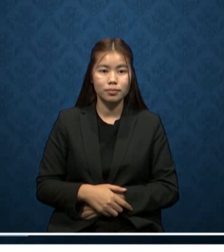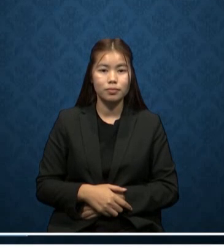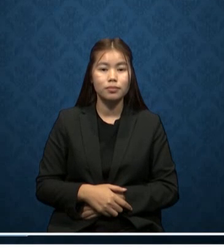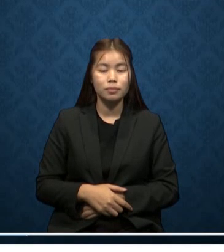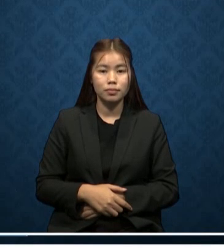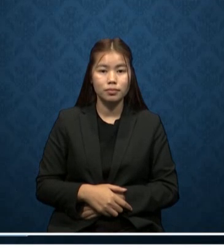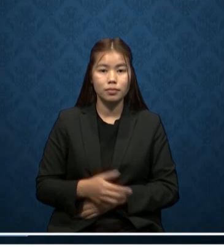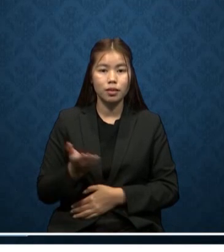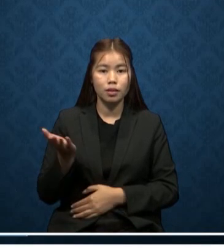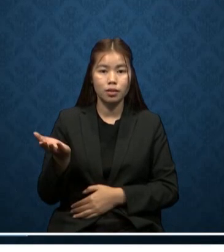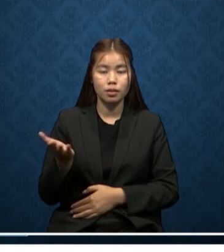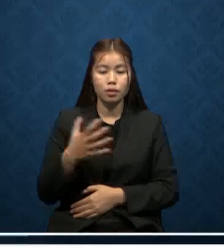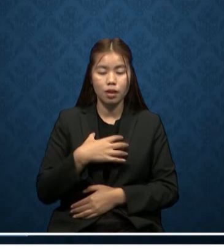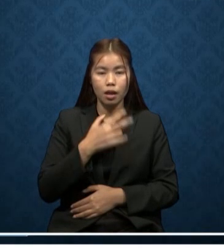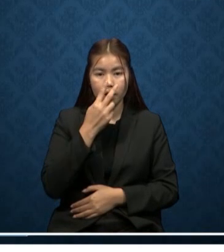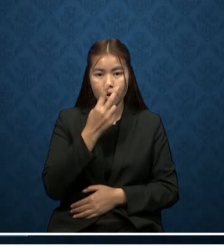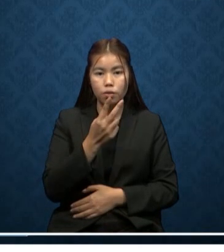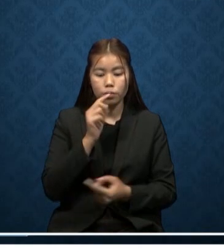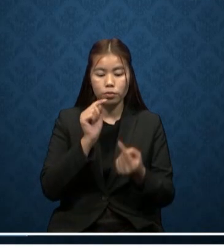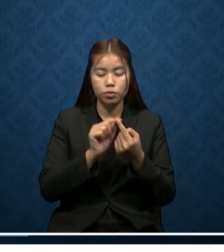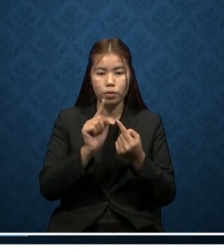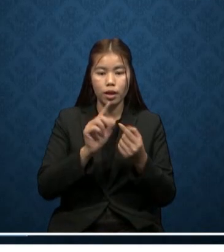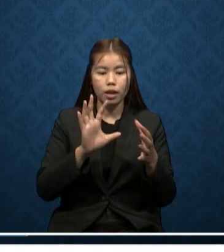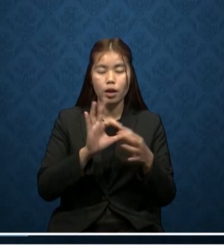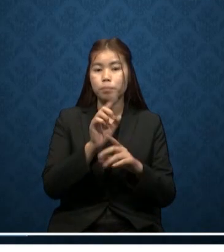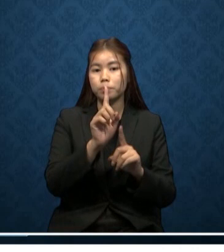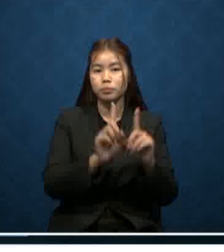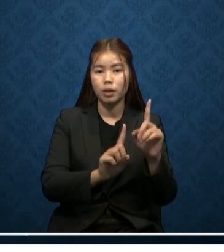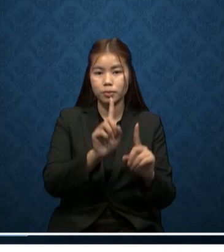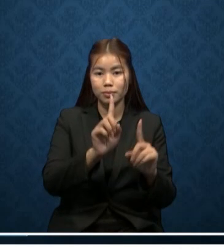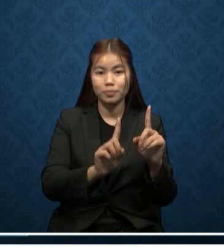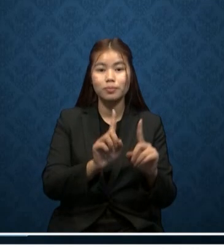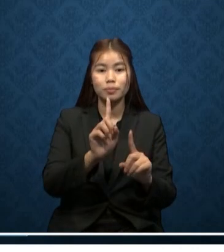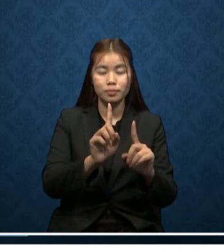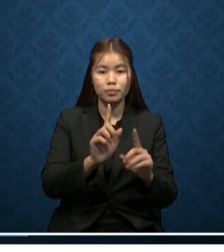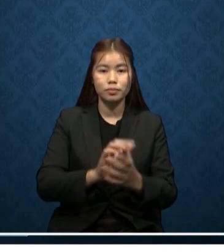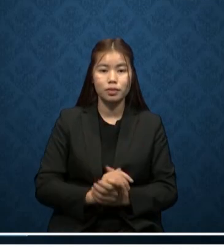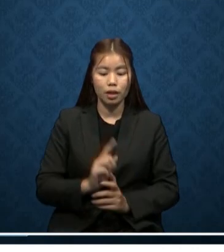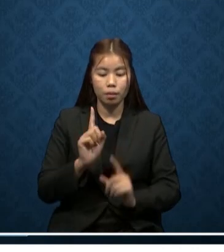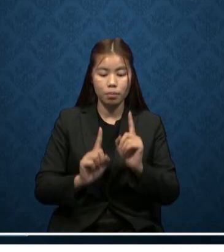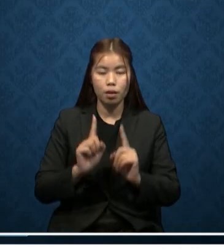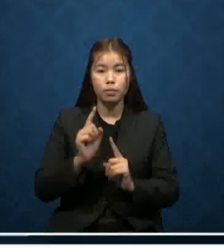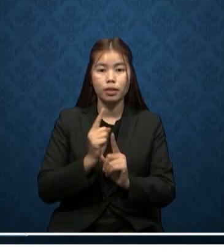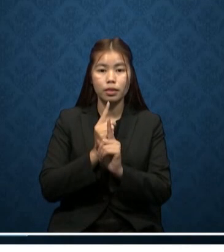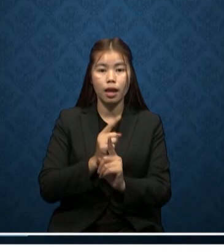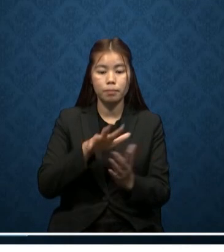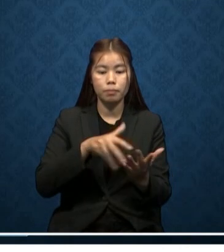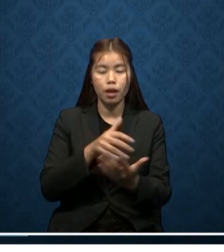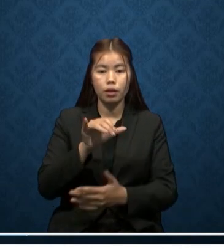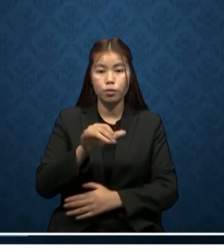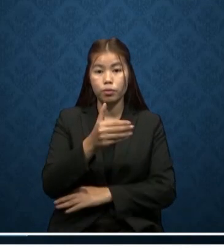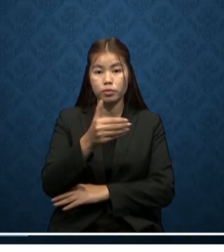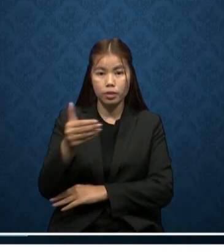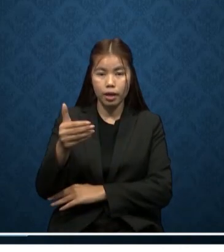เนี่ยผมขอให้ดูสรุปในเรื่องของการประเมินผลนะครับการประเมินผลตามยุทธศาสตร์ชาติเนี่ยในภาพ